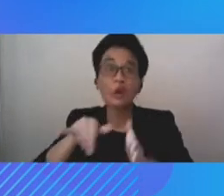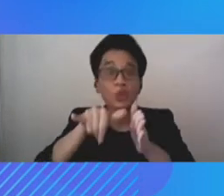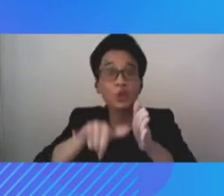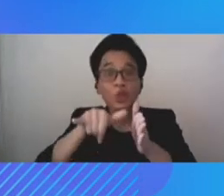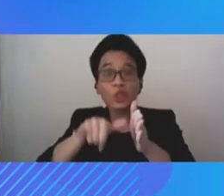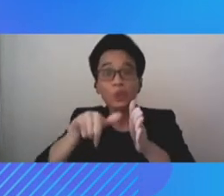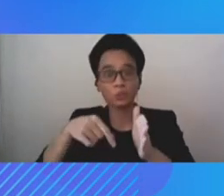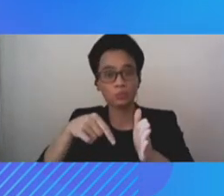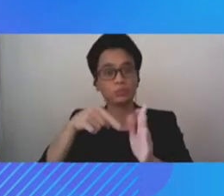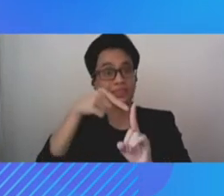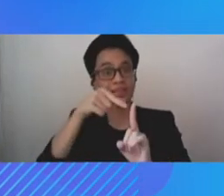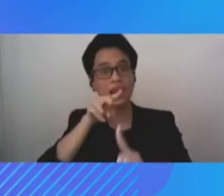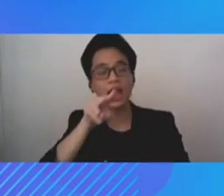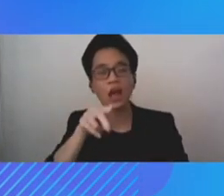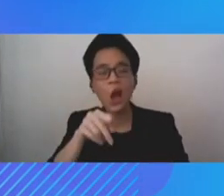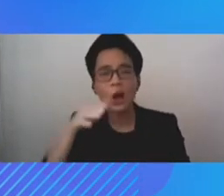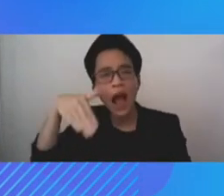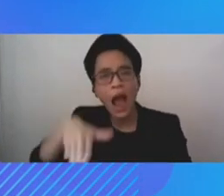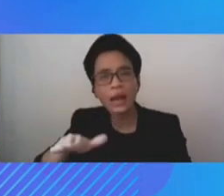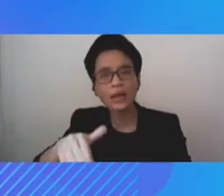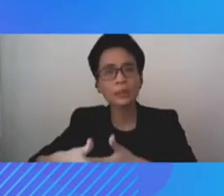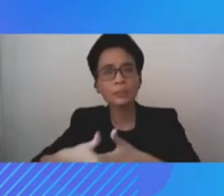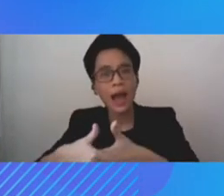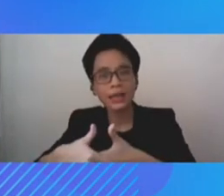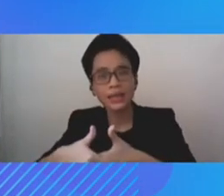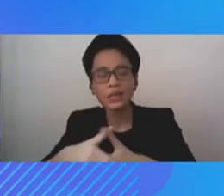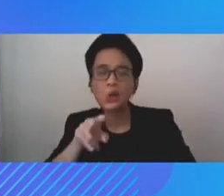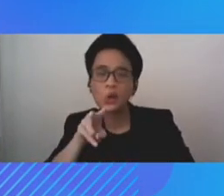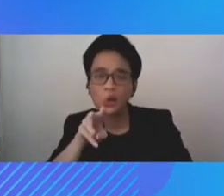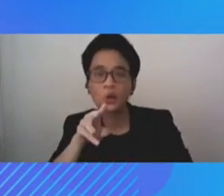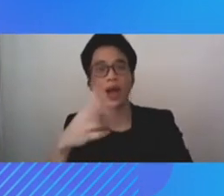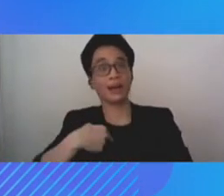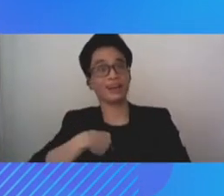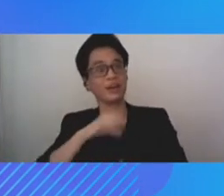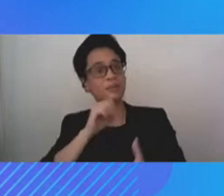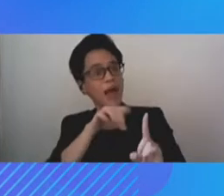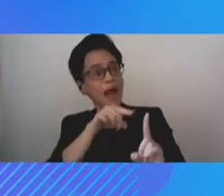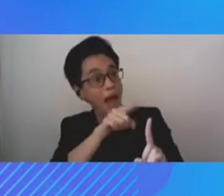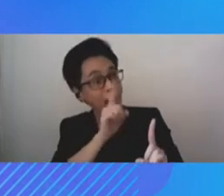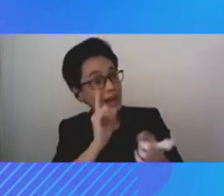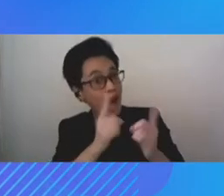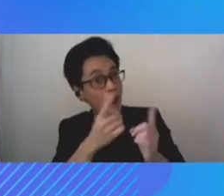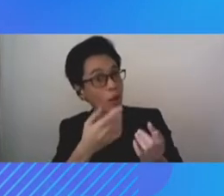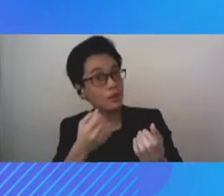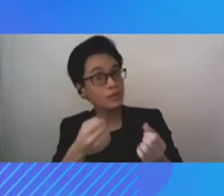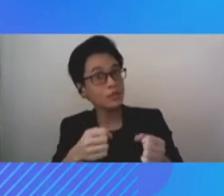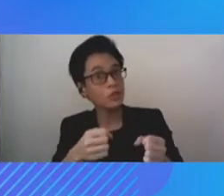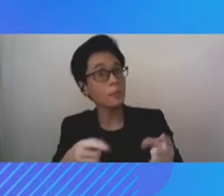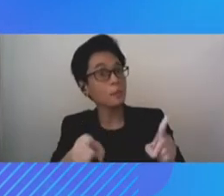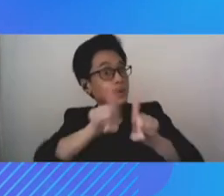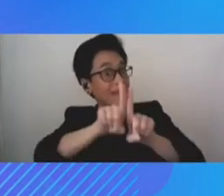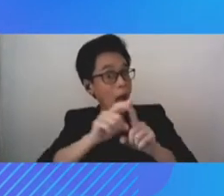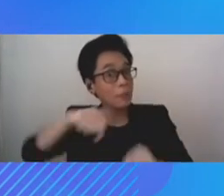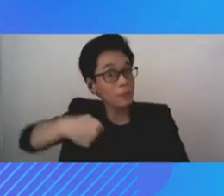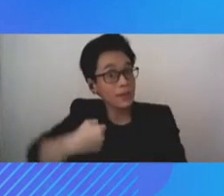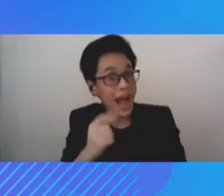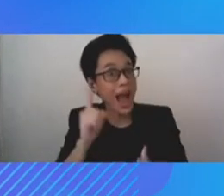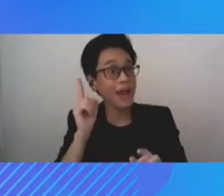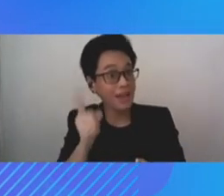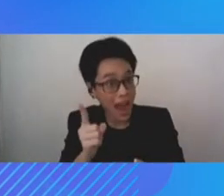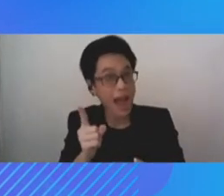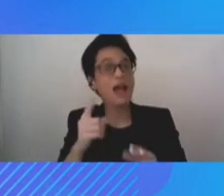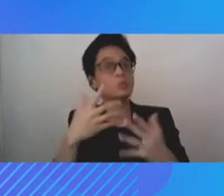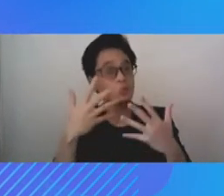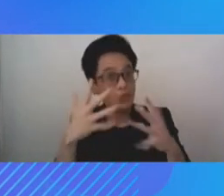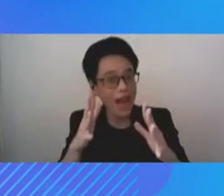apa namanya, ada adik kecil, ada bayi. Nah itu nanti kalau misalnya punya pasangan itu ada adik bayi, ada adik